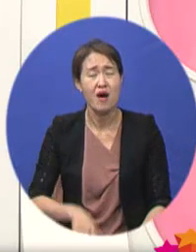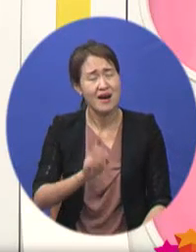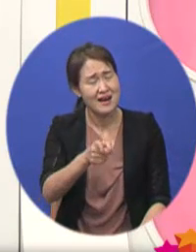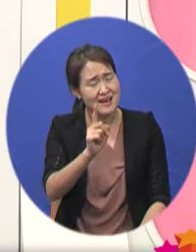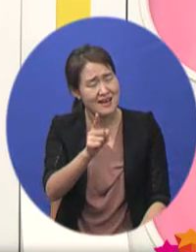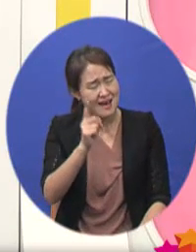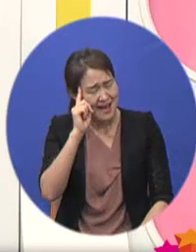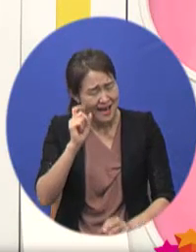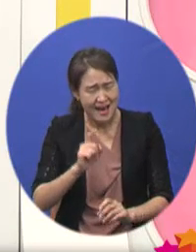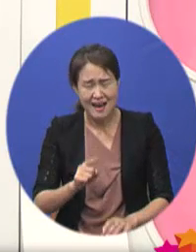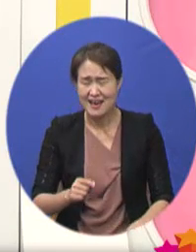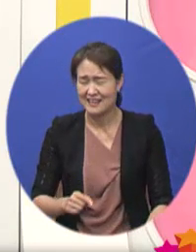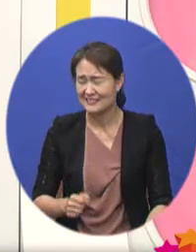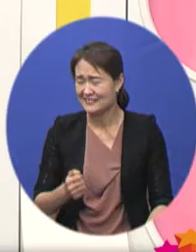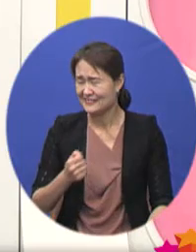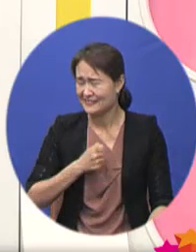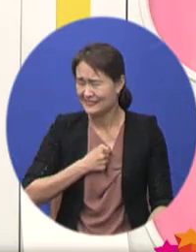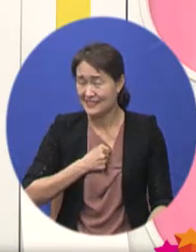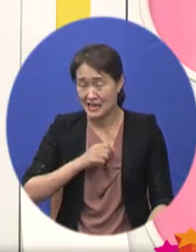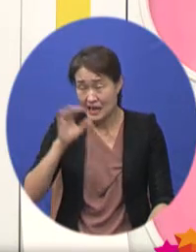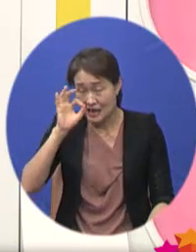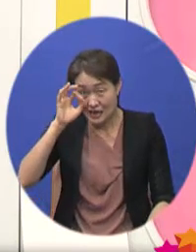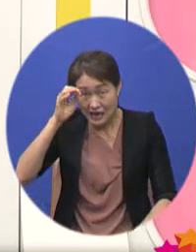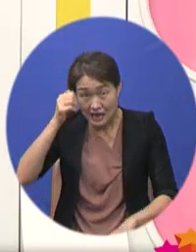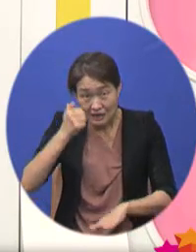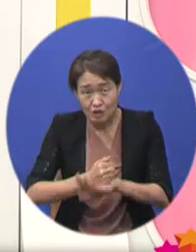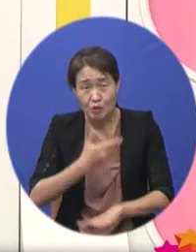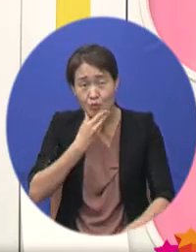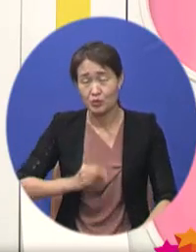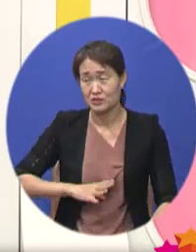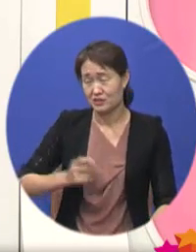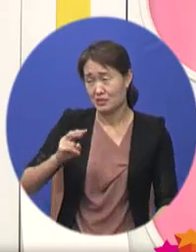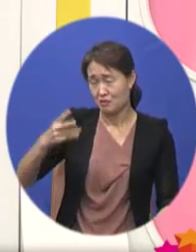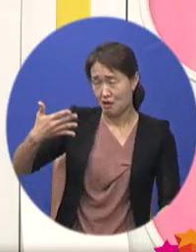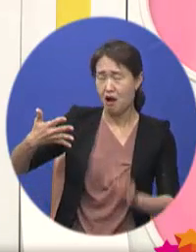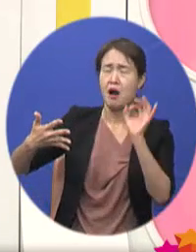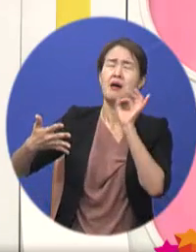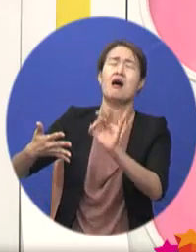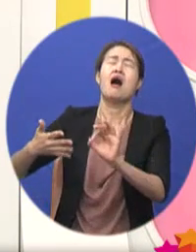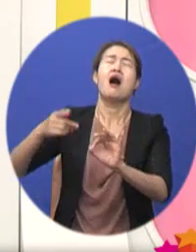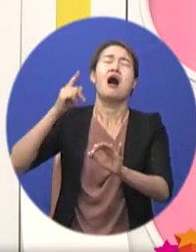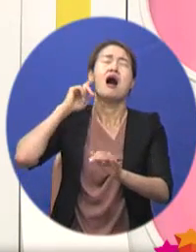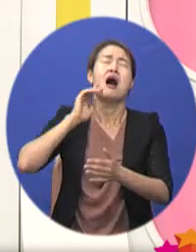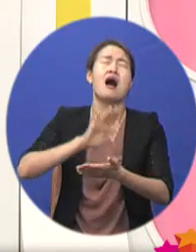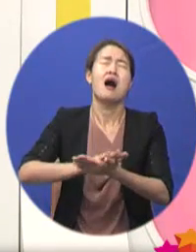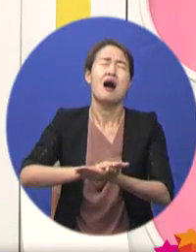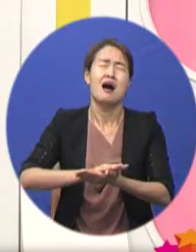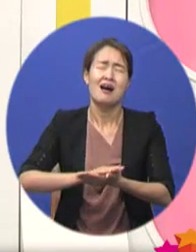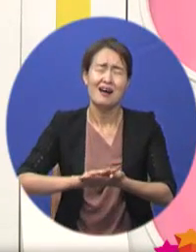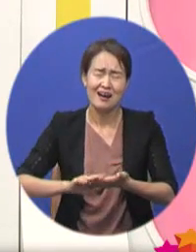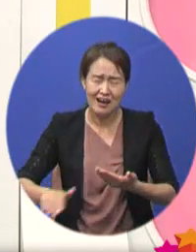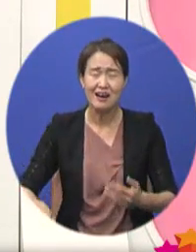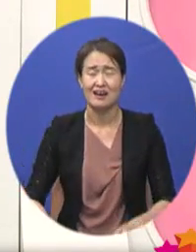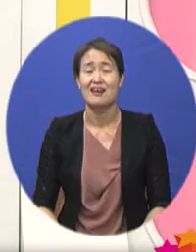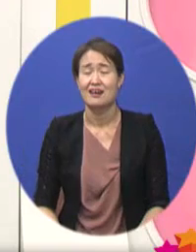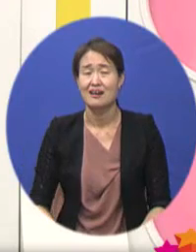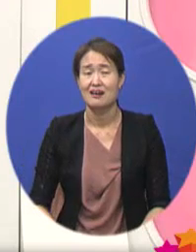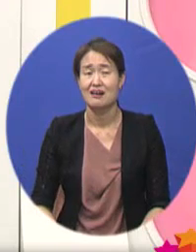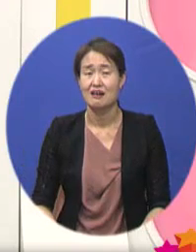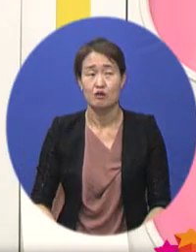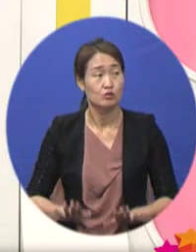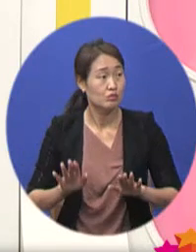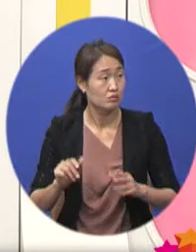좀 해소할까 하고 찾다 네. 보니 네. 복지 텔레비를 보게 되었어요. 아, 그러시네요. 잘 찾으셨네요.